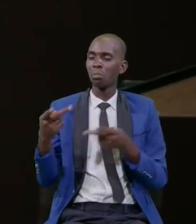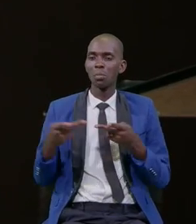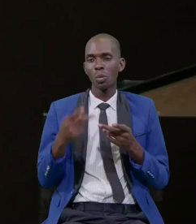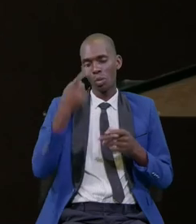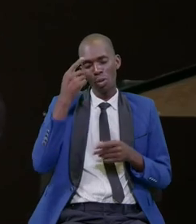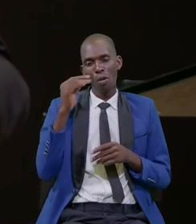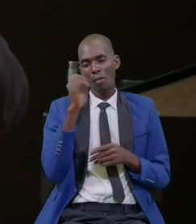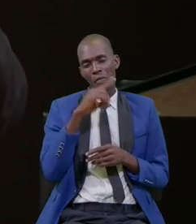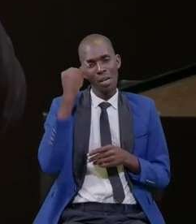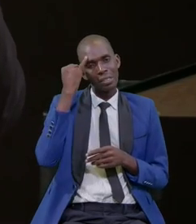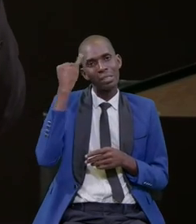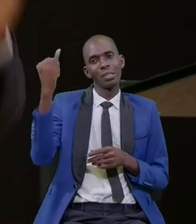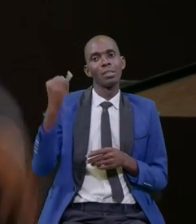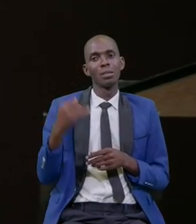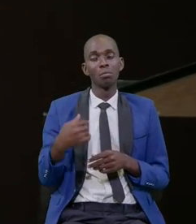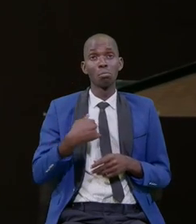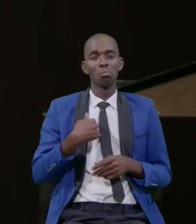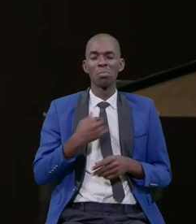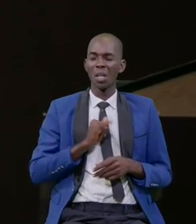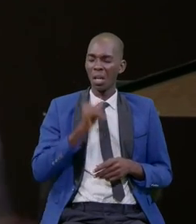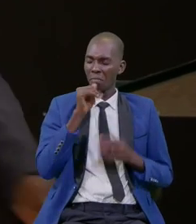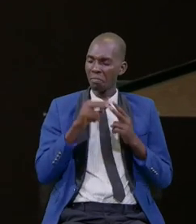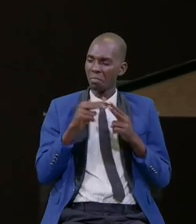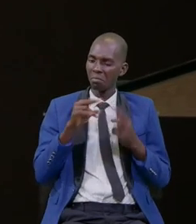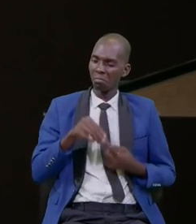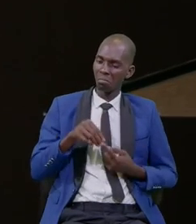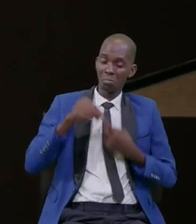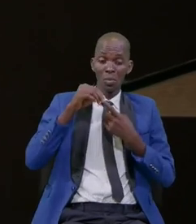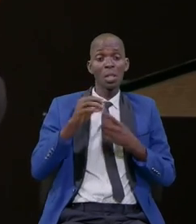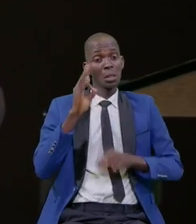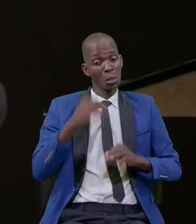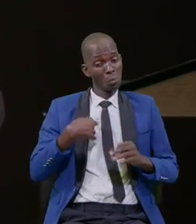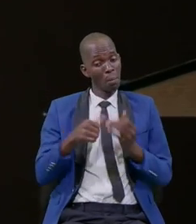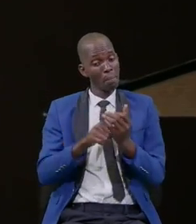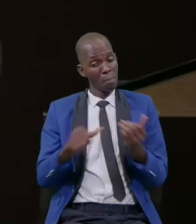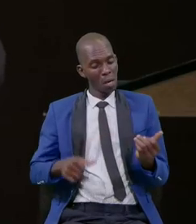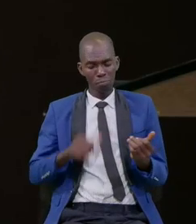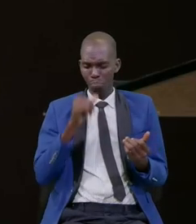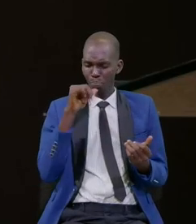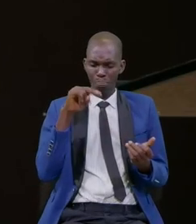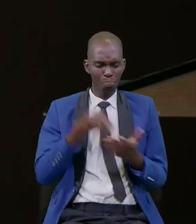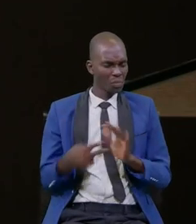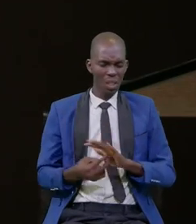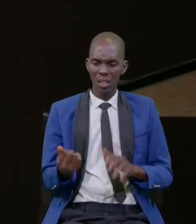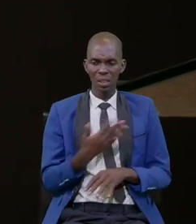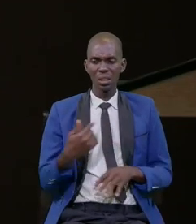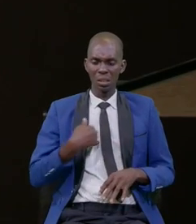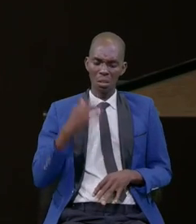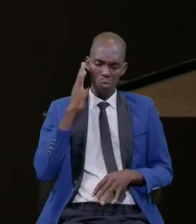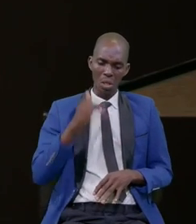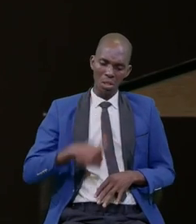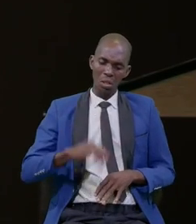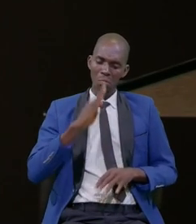de fausses idées, que je suis spécial. Même si je me retire, je suis toujours en bon